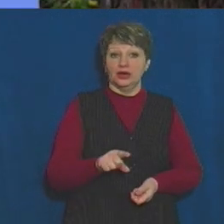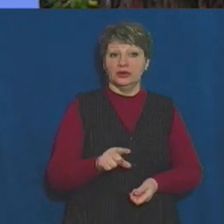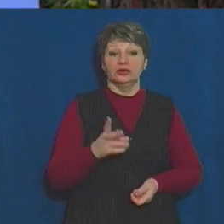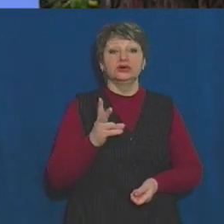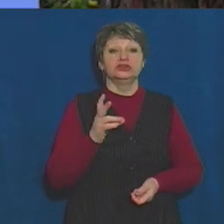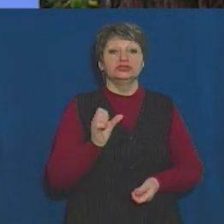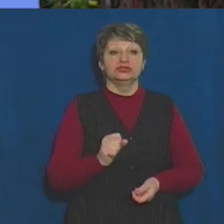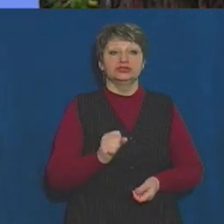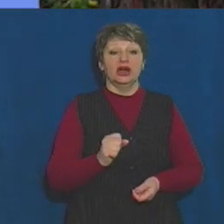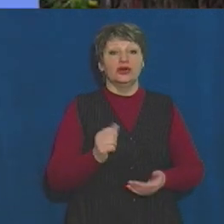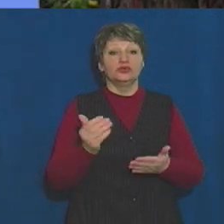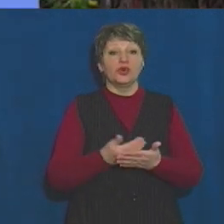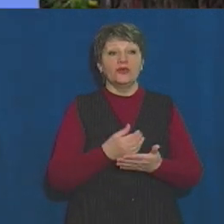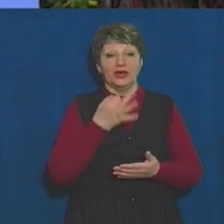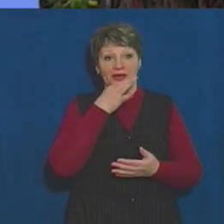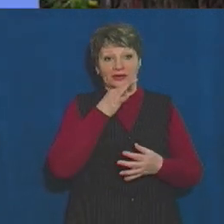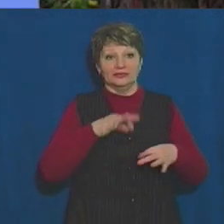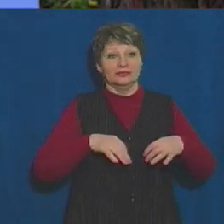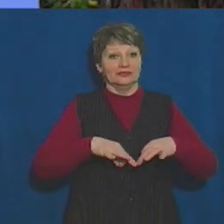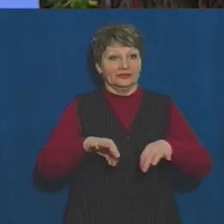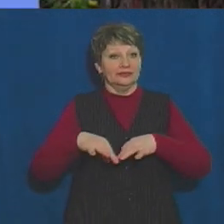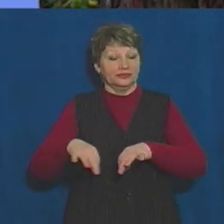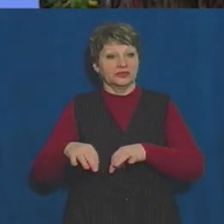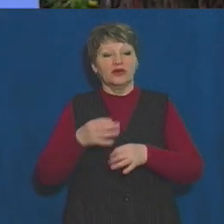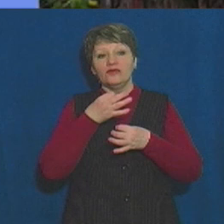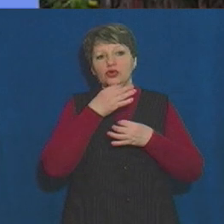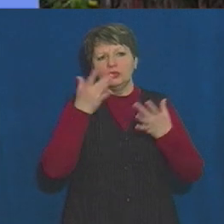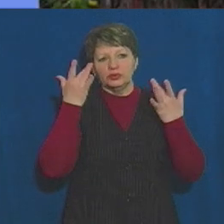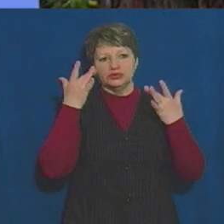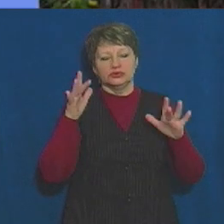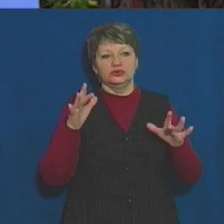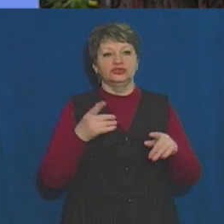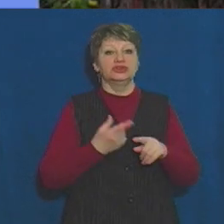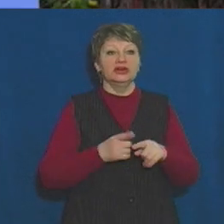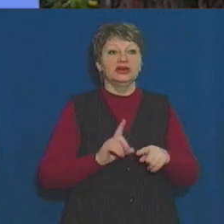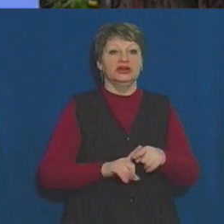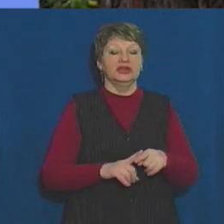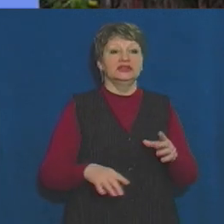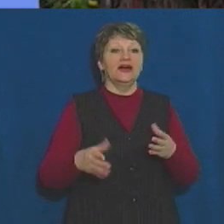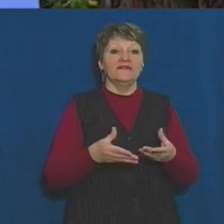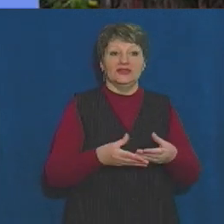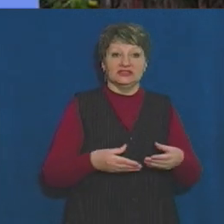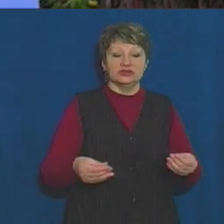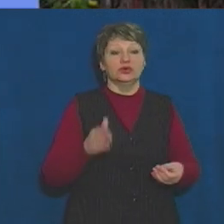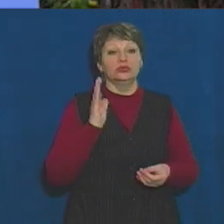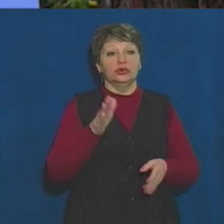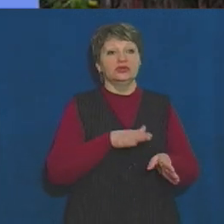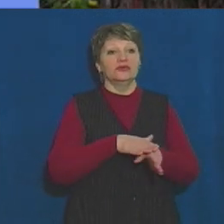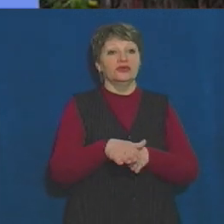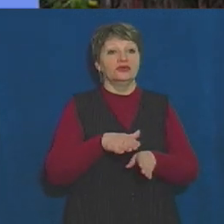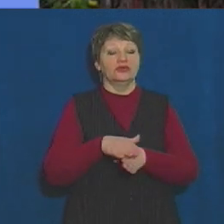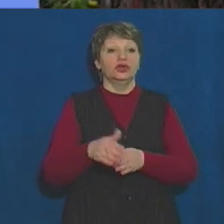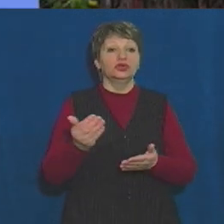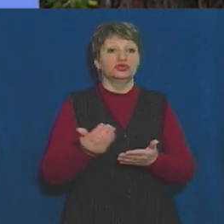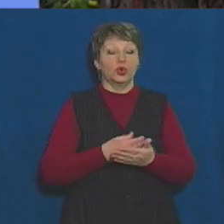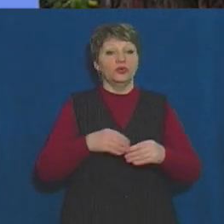компенсаційних висадок, бо в будь-якому випадку, після того, як це все буде виділено, зараз навесні буде здійснена компенсаційна висадка